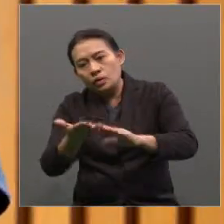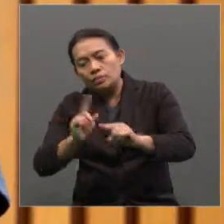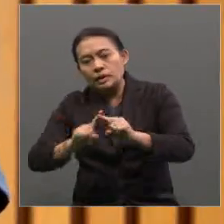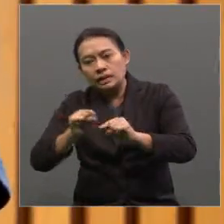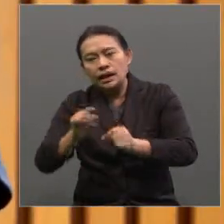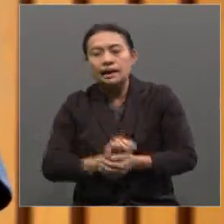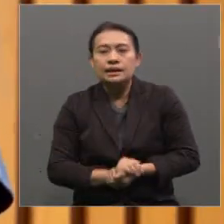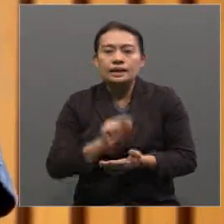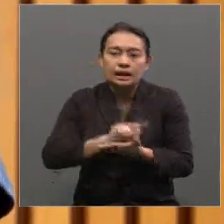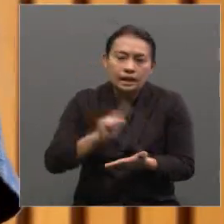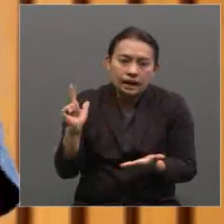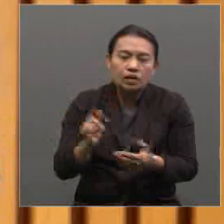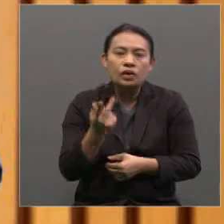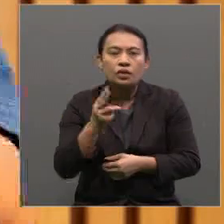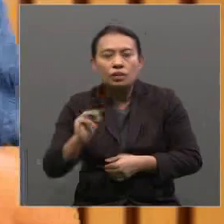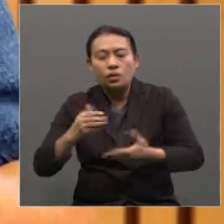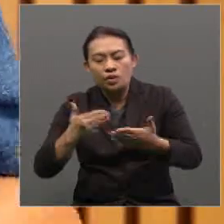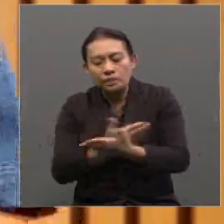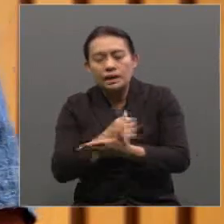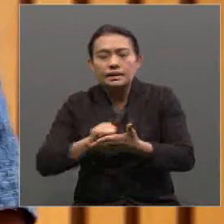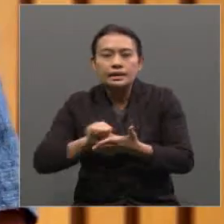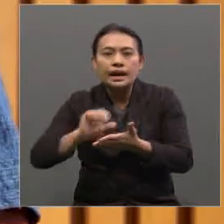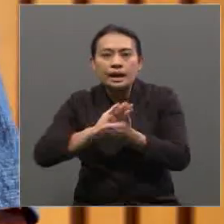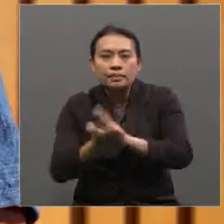การลาออกการปรับครม.คือมันเป็นไปตามกระ